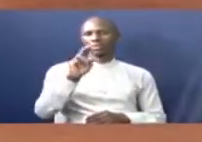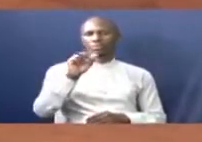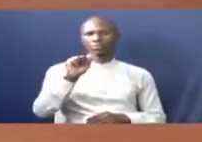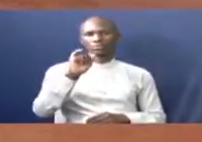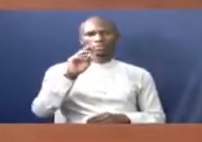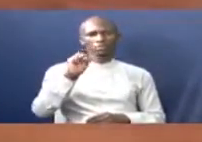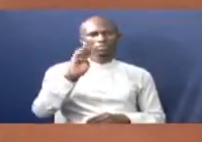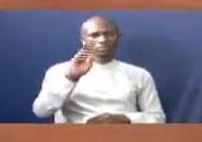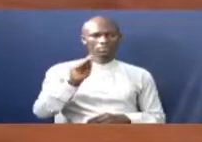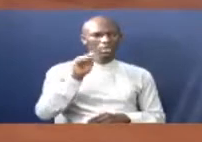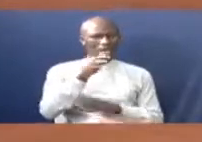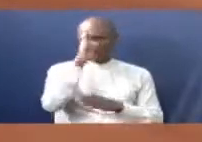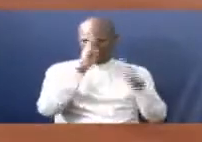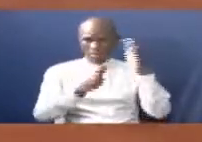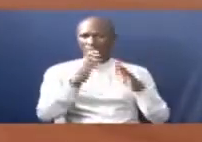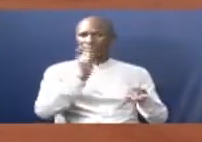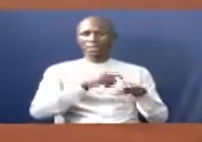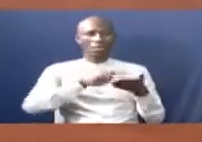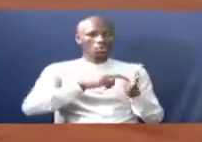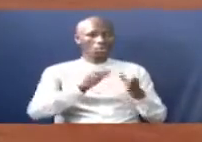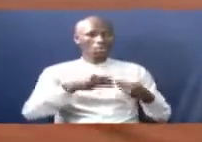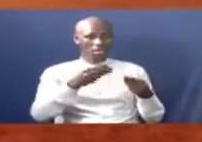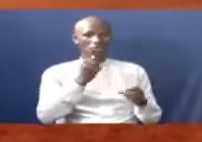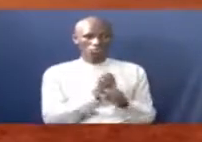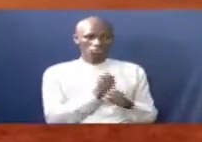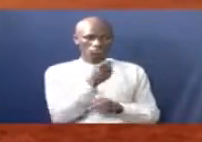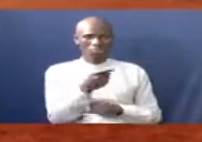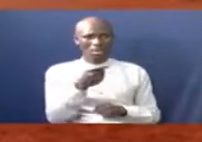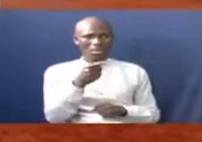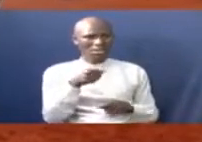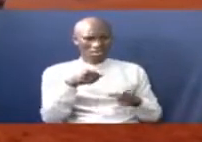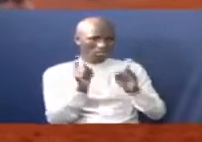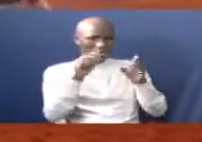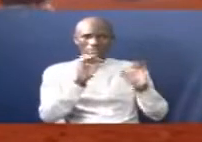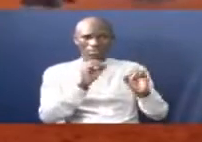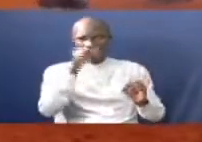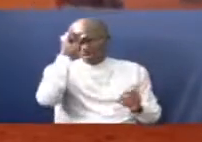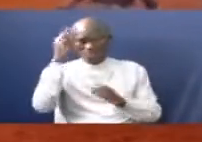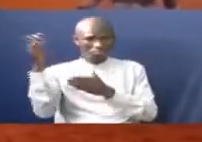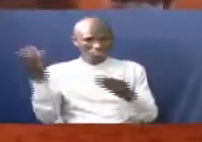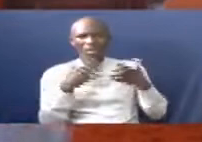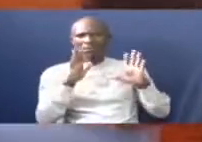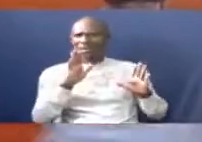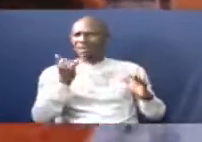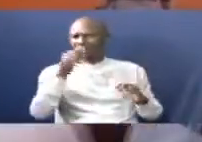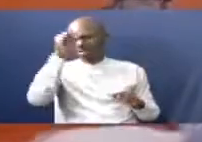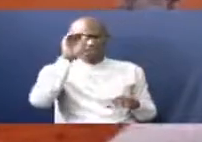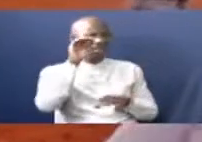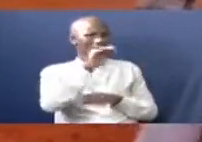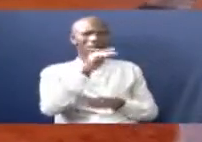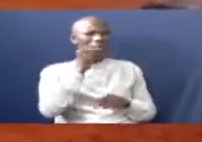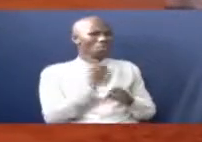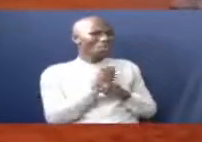mkuli ya kwanda ya Lelu kumela contractor wanengiwe. Edwe zian contractor tiwewe yeti ba. Ayati yune selekale. Ya selekale tuendo makuli ya